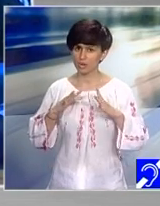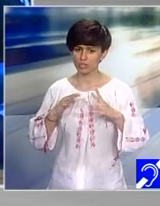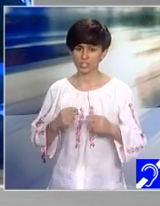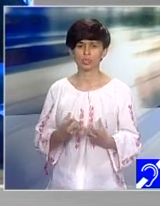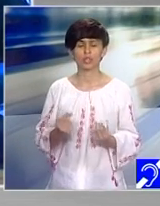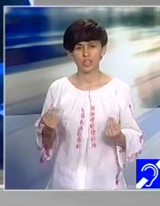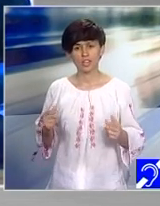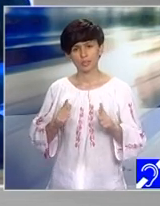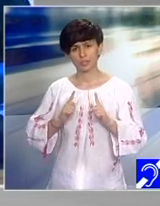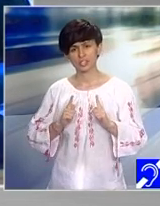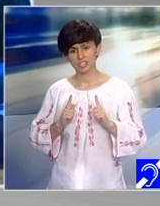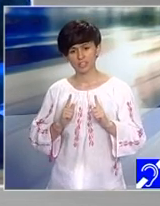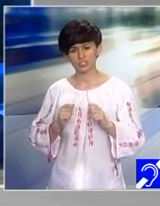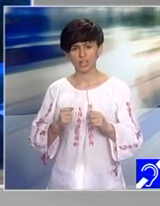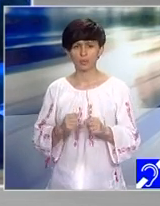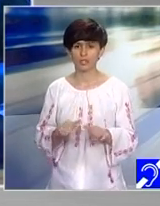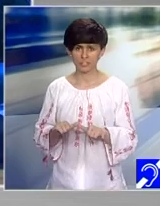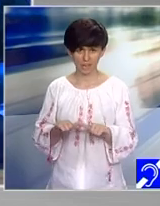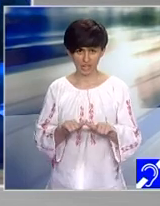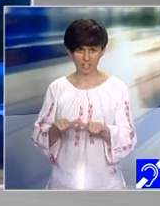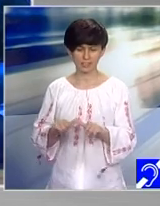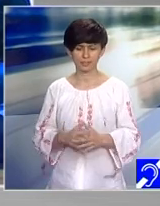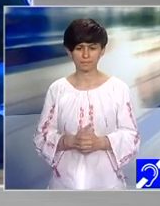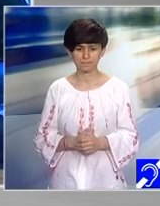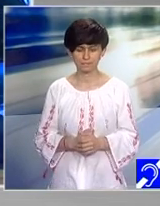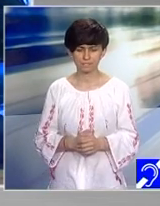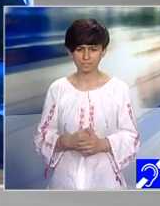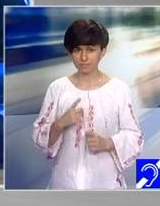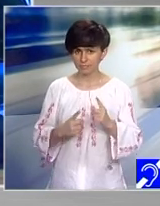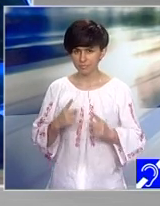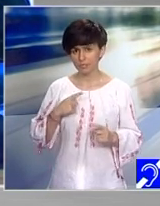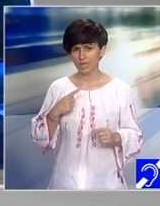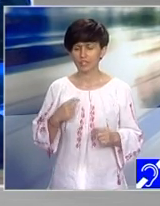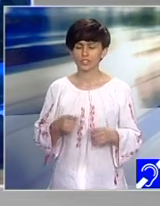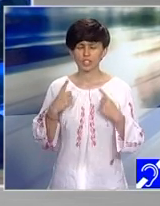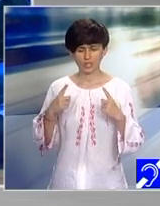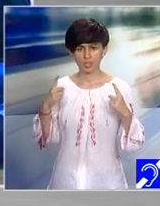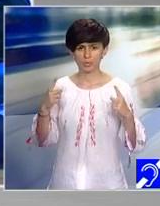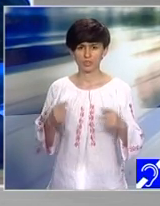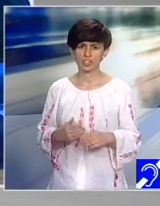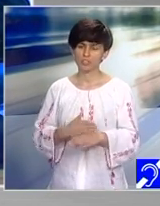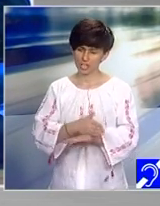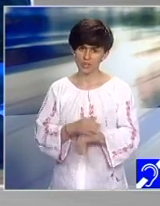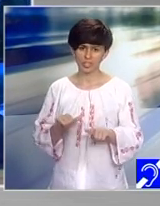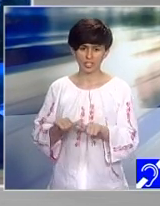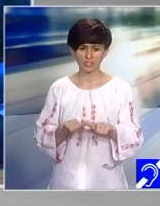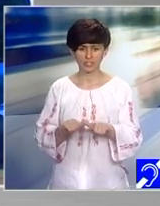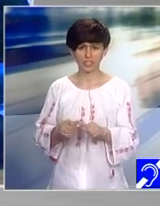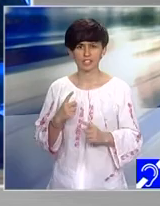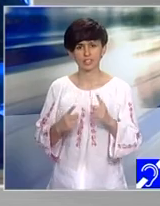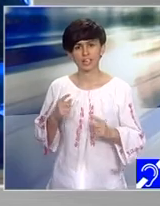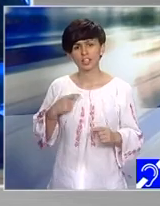așteaptă, dacă sunt profesori, au intrat deja în vacanță, dacă sunt în justiție, vine vacanța